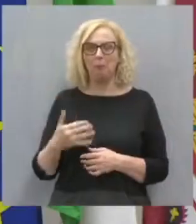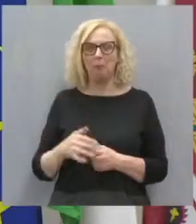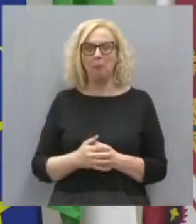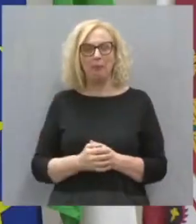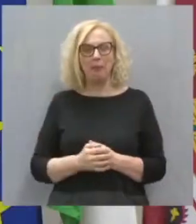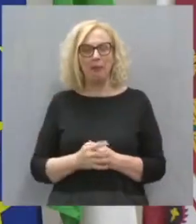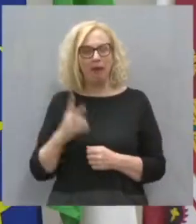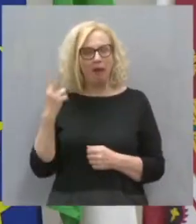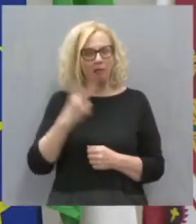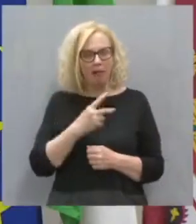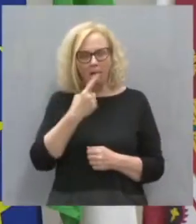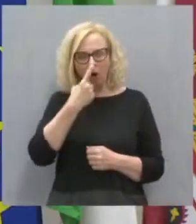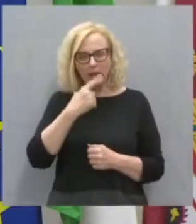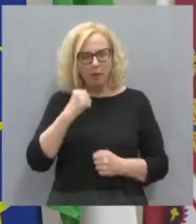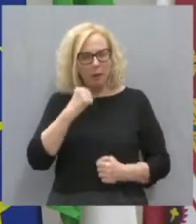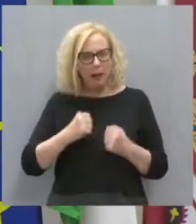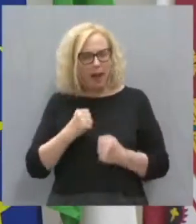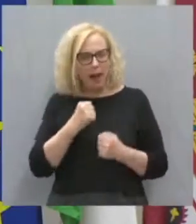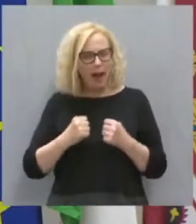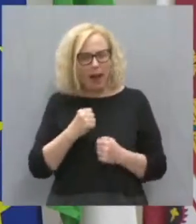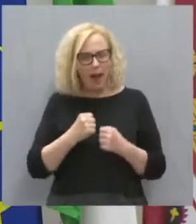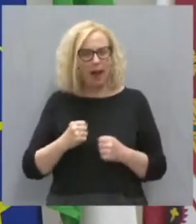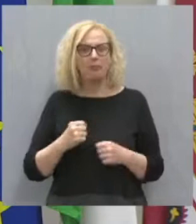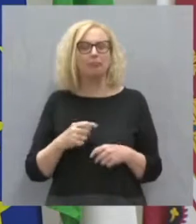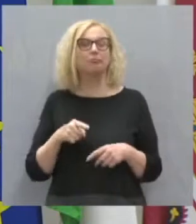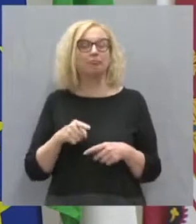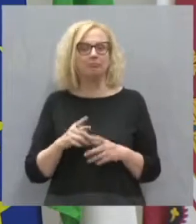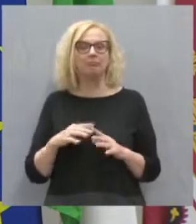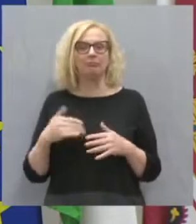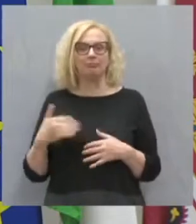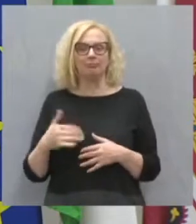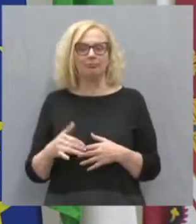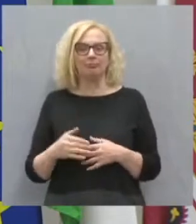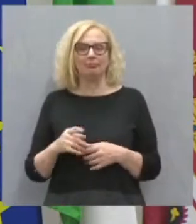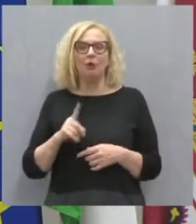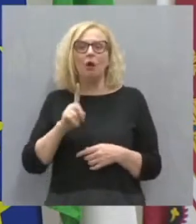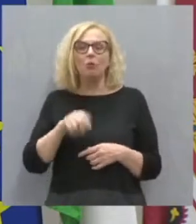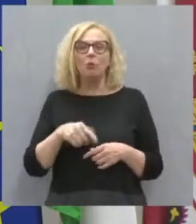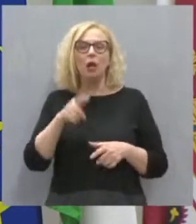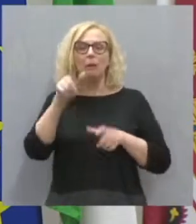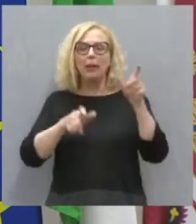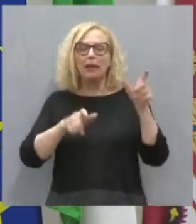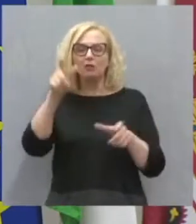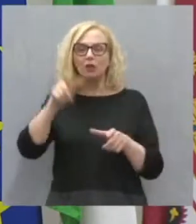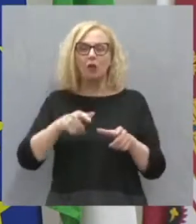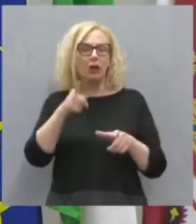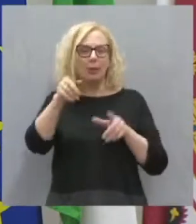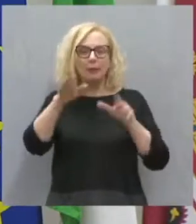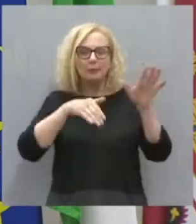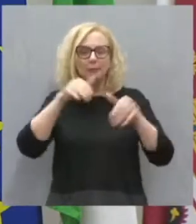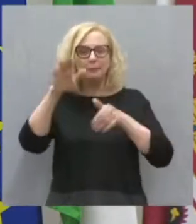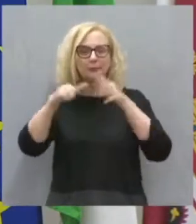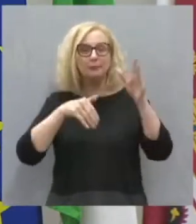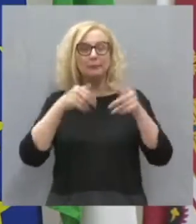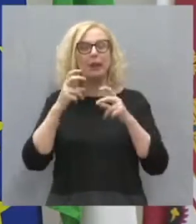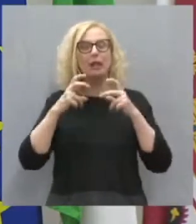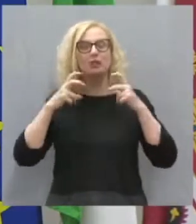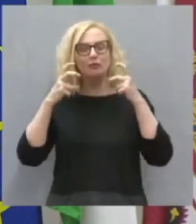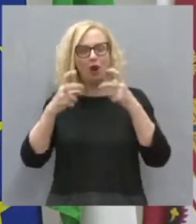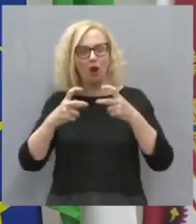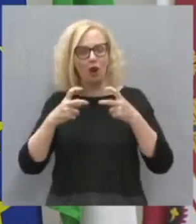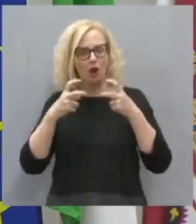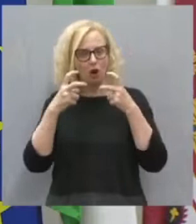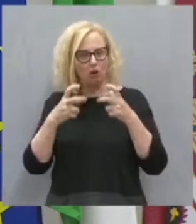vera e propria maratona è anche una chiamata a un appello alla chiamata un ulteriore sforzo verso